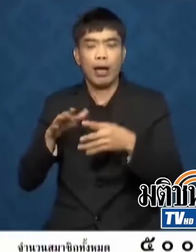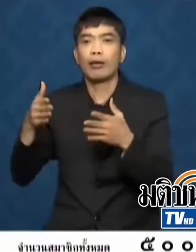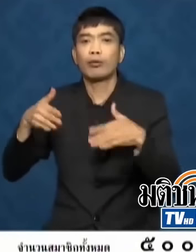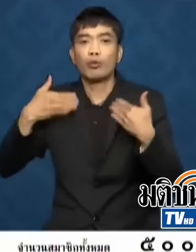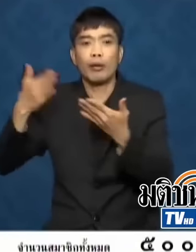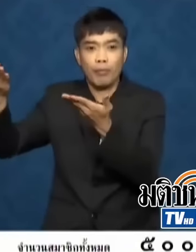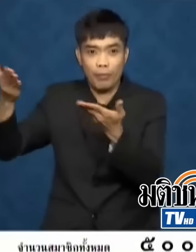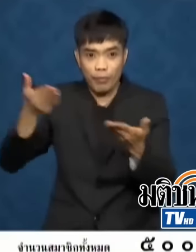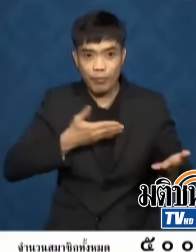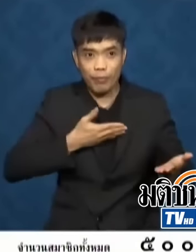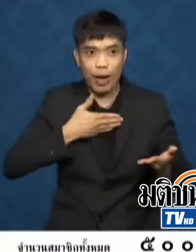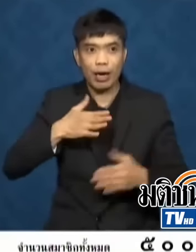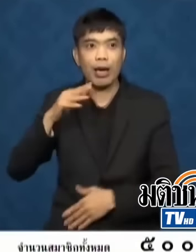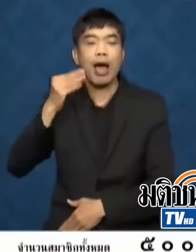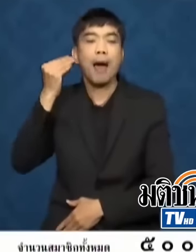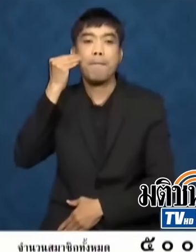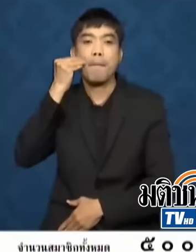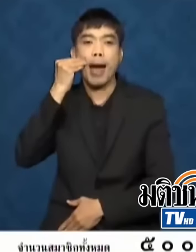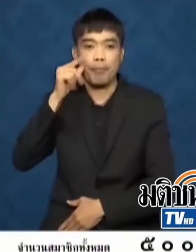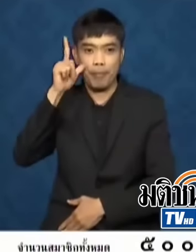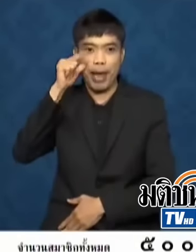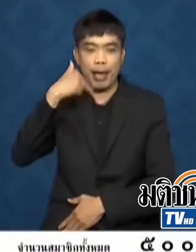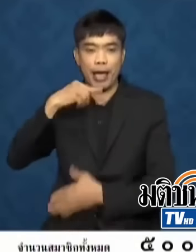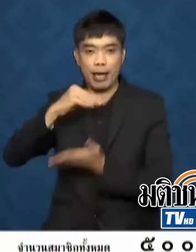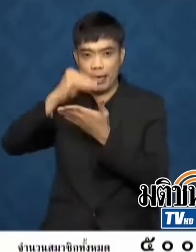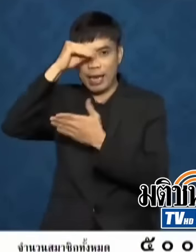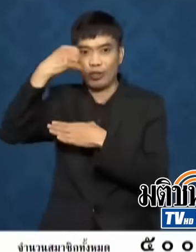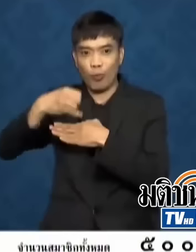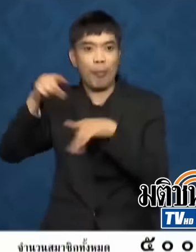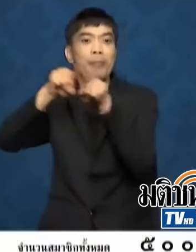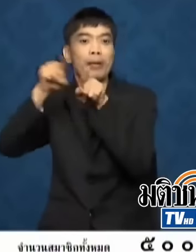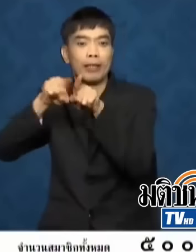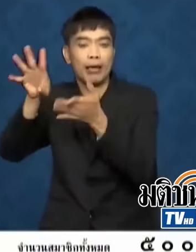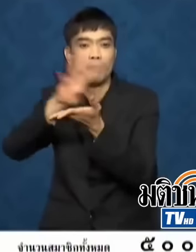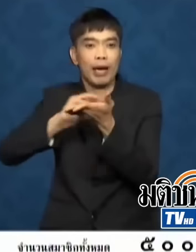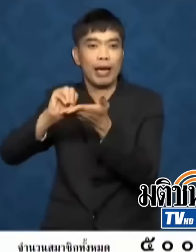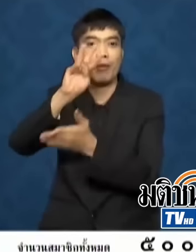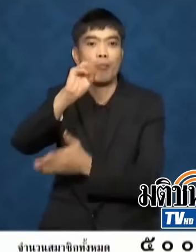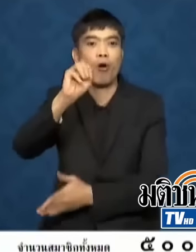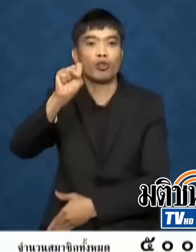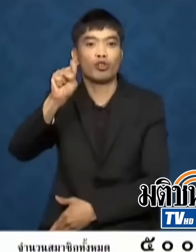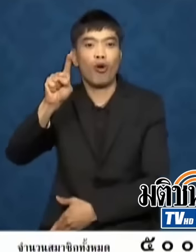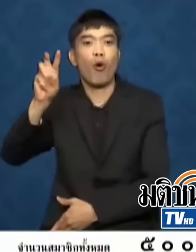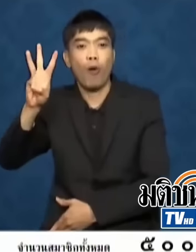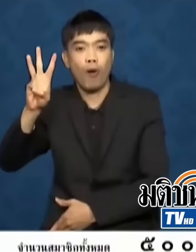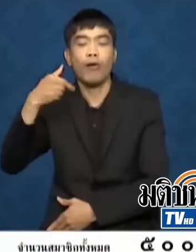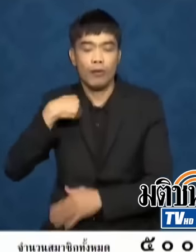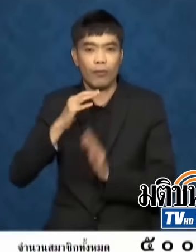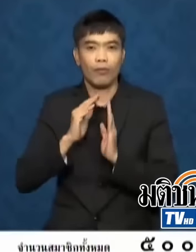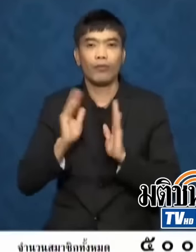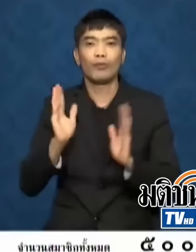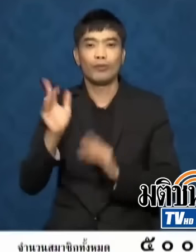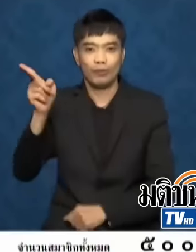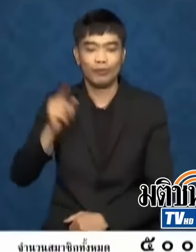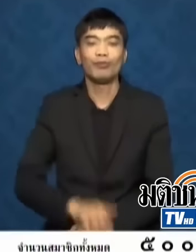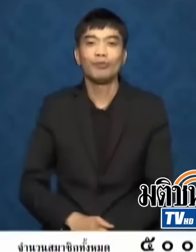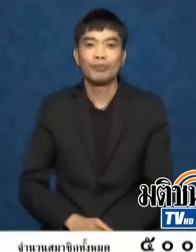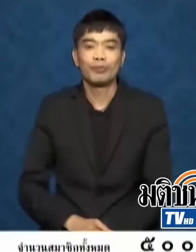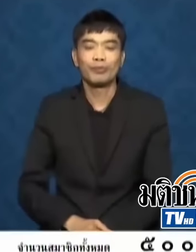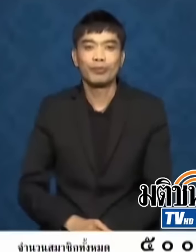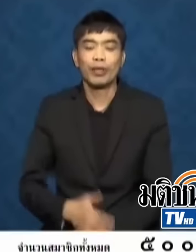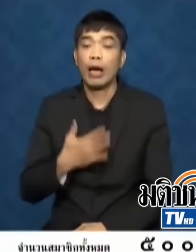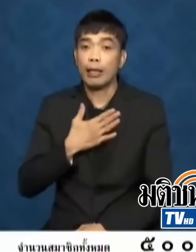วสถาบันเก่าของคุณแม่ผมเช่นเดียวกันครับผมพูดแบบนี้ต่อครับท่านประธานครับประการที่หนึ่งก็คือว่าผมไม่ใช่คนย